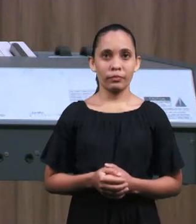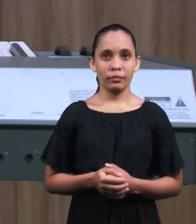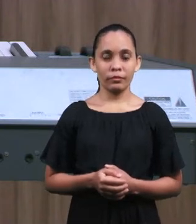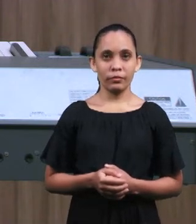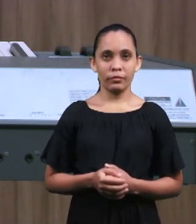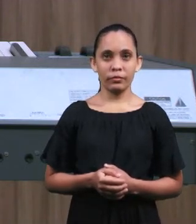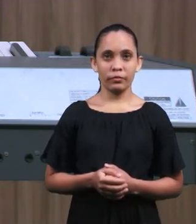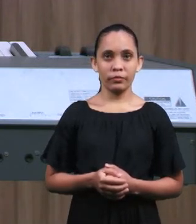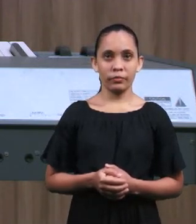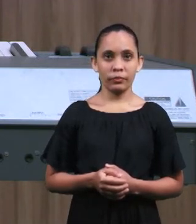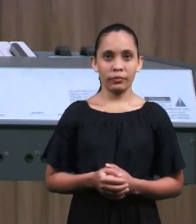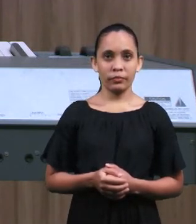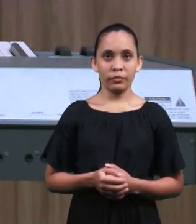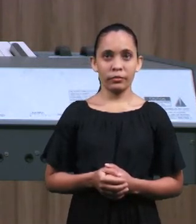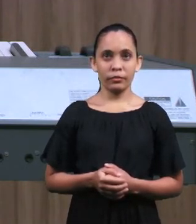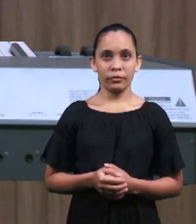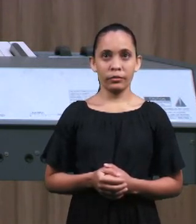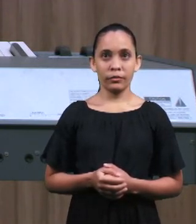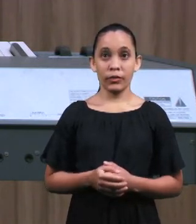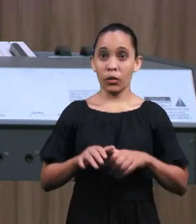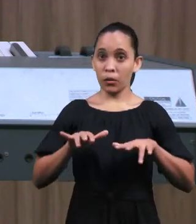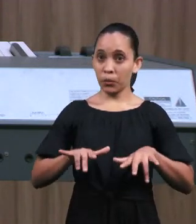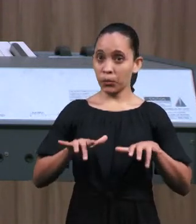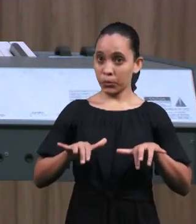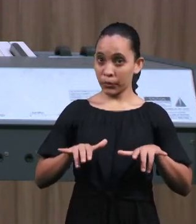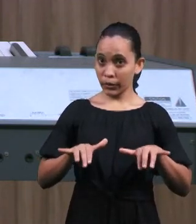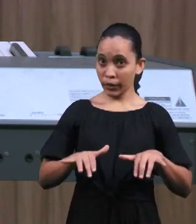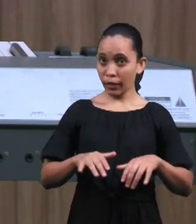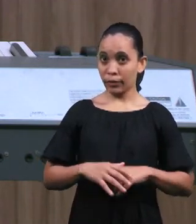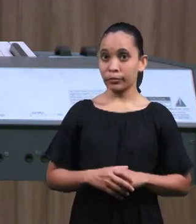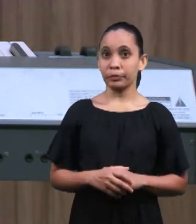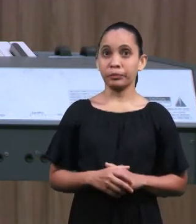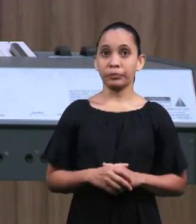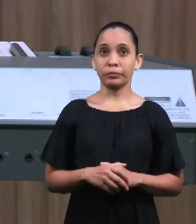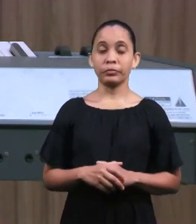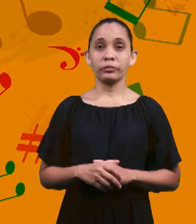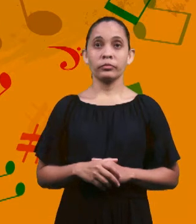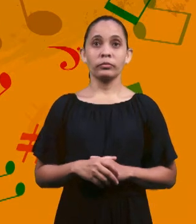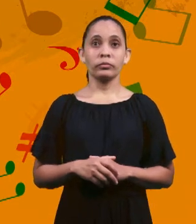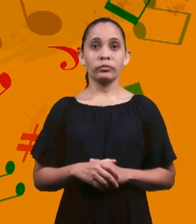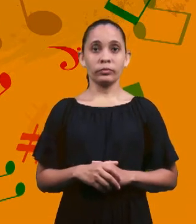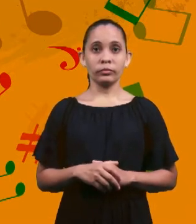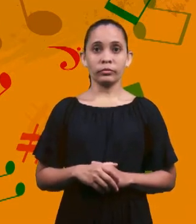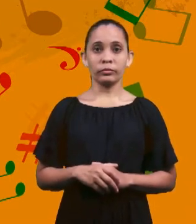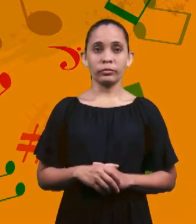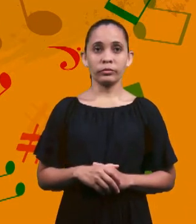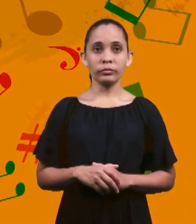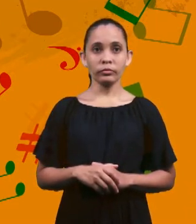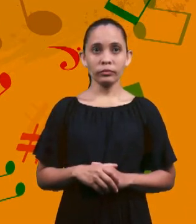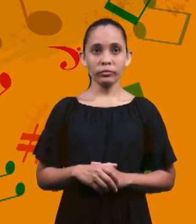Le doigt 1 au do. Vamos Allons-y. lá? 1, 2, 3, 4.